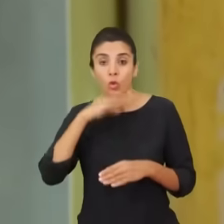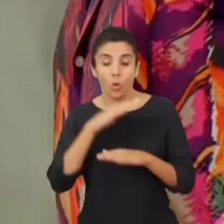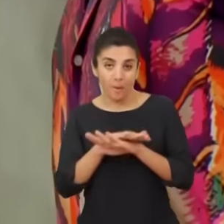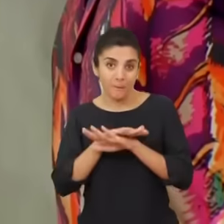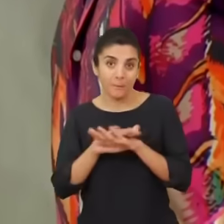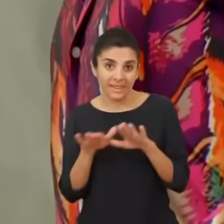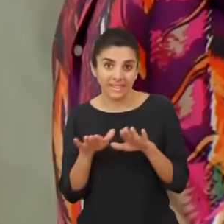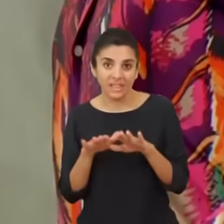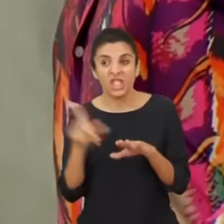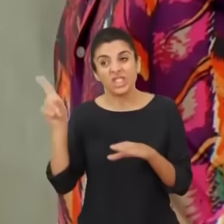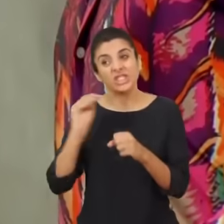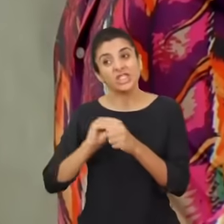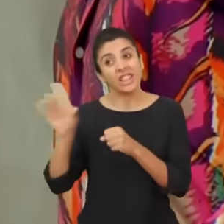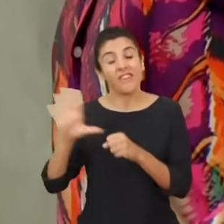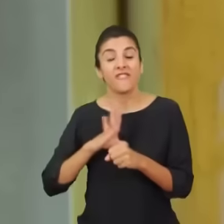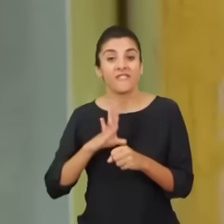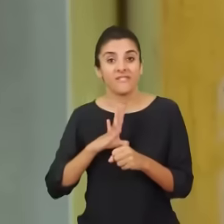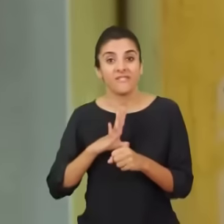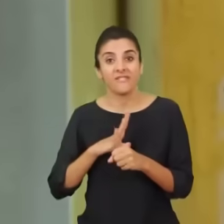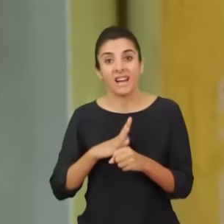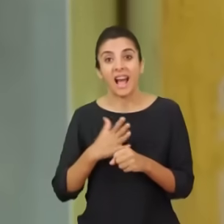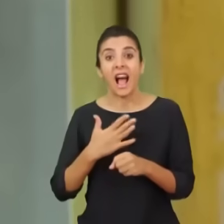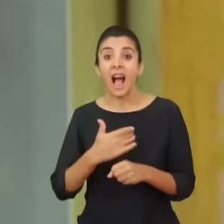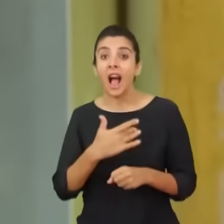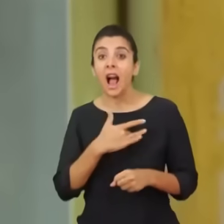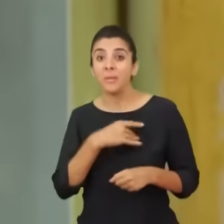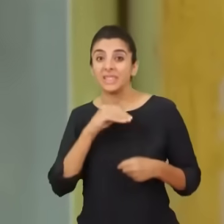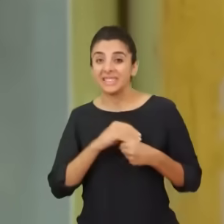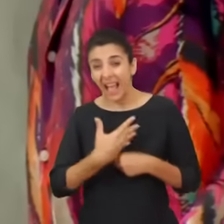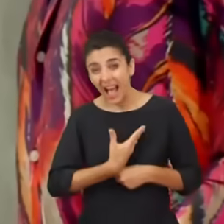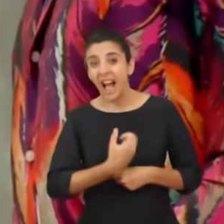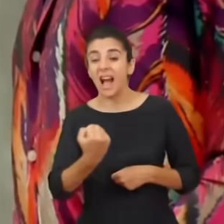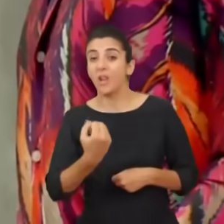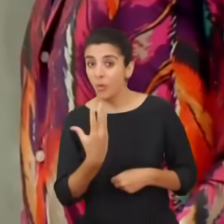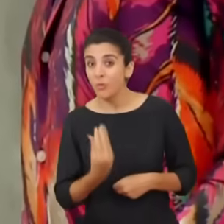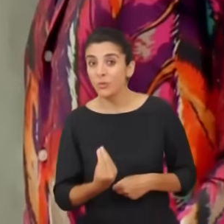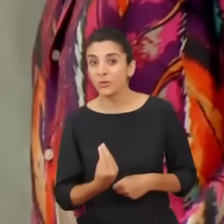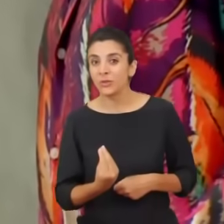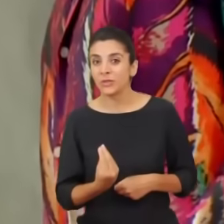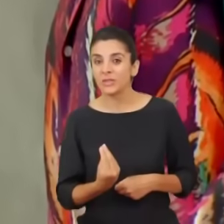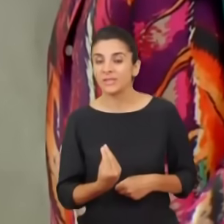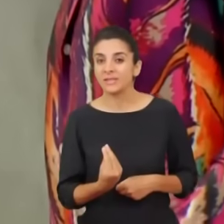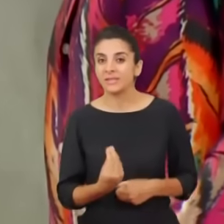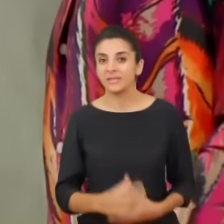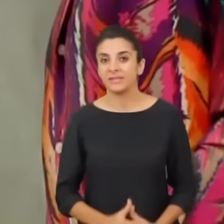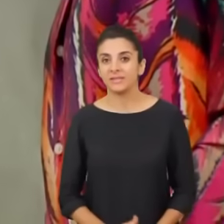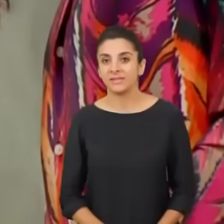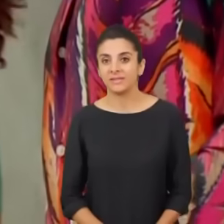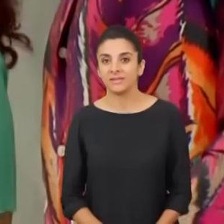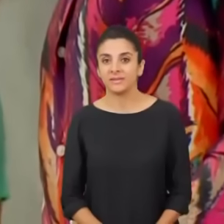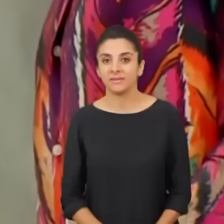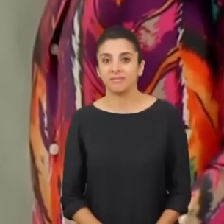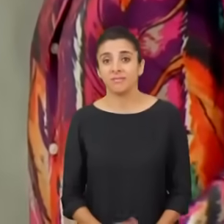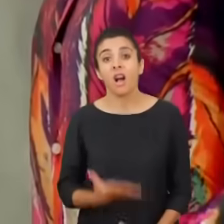İçeride kaldı. Göğüs kapısının içinde. Alsana. komşu pencerelerle kendi pencerelerine